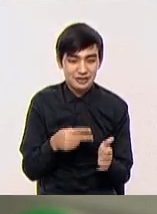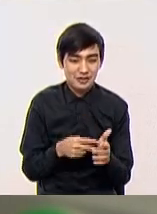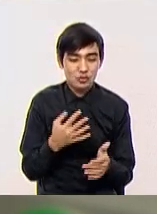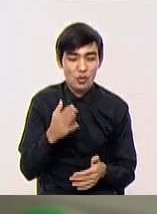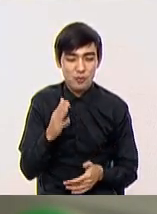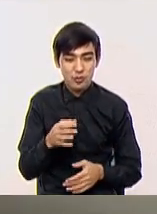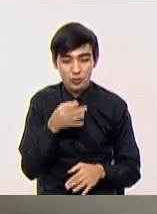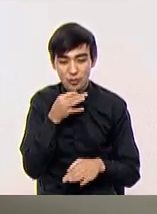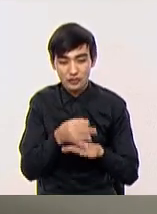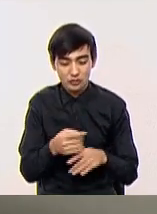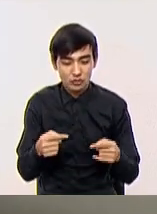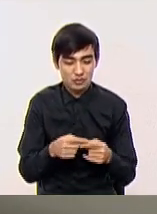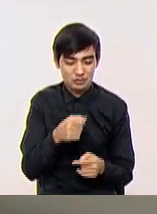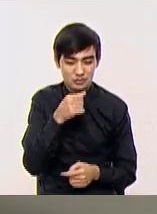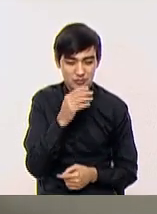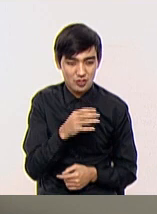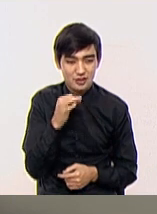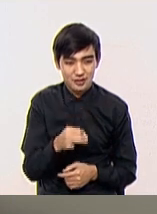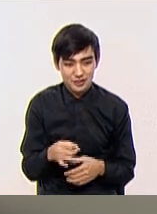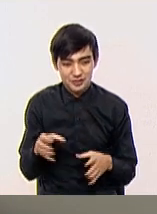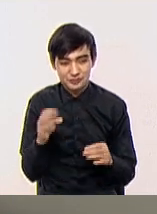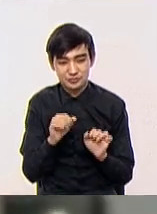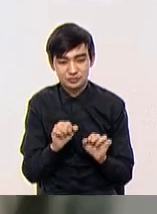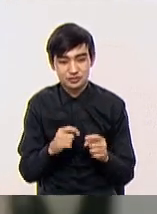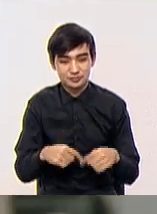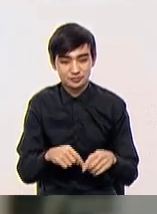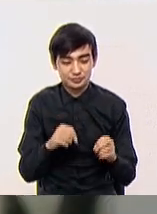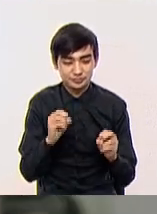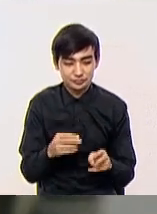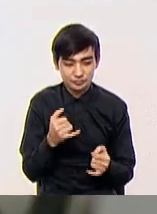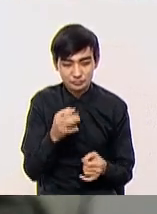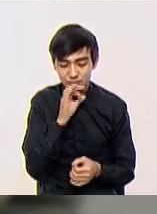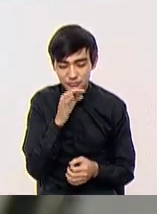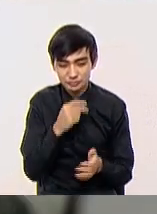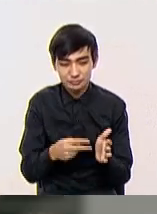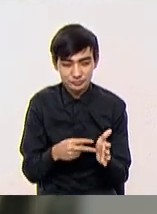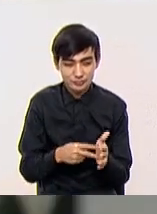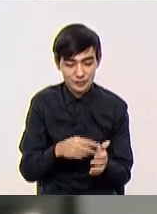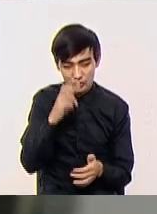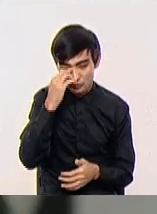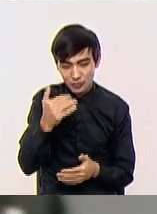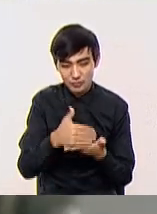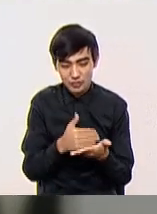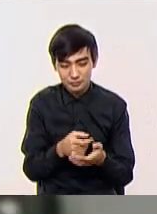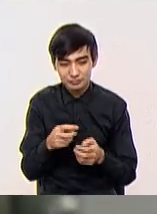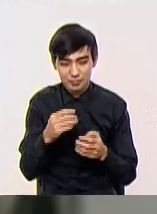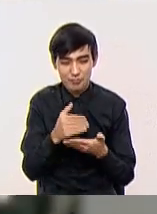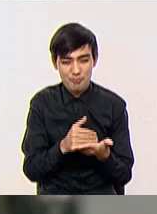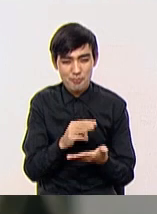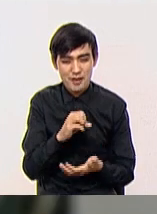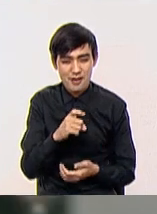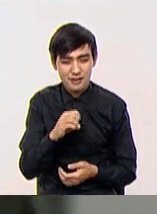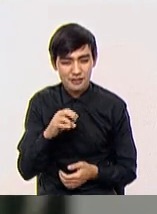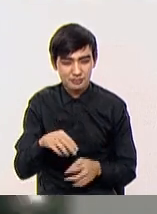жауапты мекемелер кесіп айта алмайды. Бәсекелестікті қорғау агенттігі қазіргі қолданыстағы дәрілердің бағасы мемлекеттік реттеу механизмі арқылы